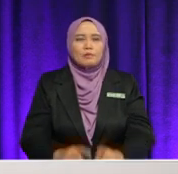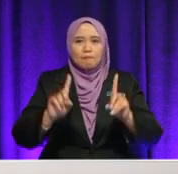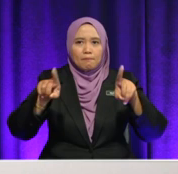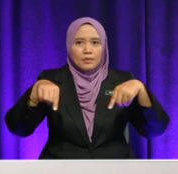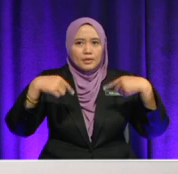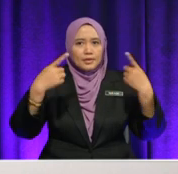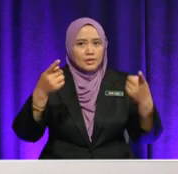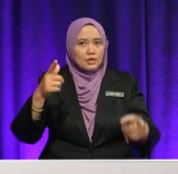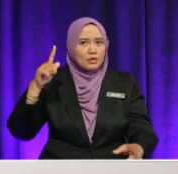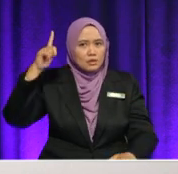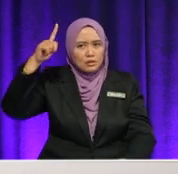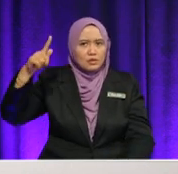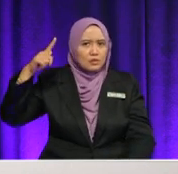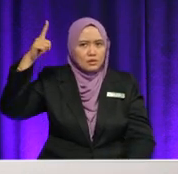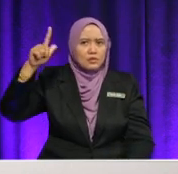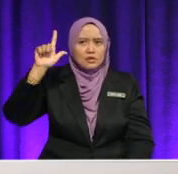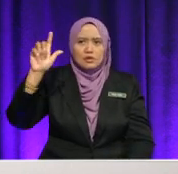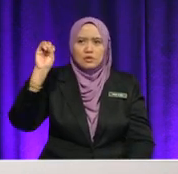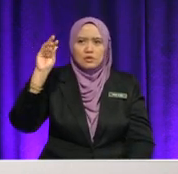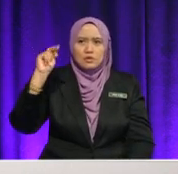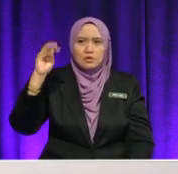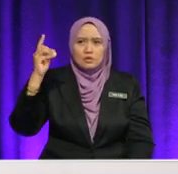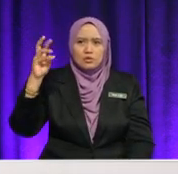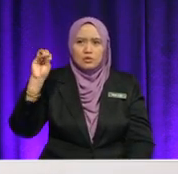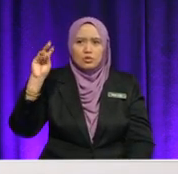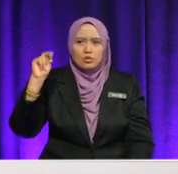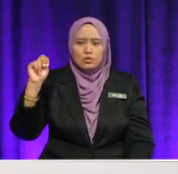untuk menyatakan hasrat menentukan 3/5